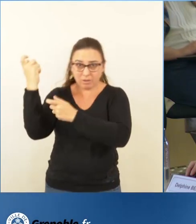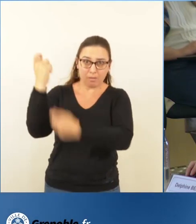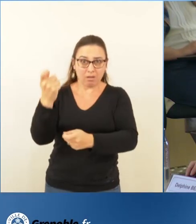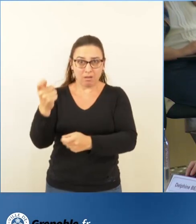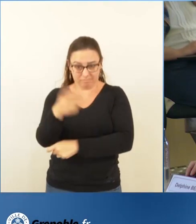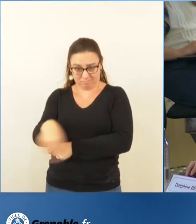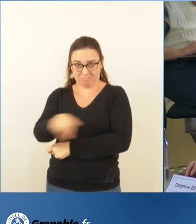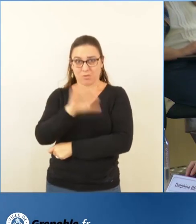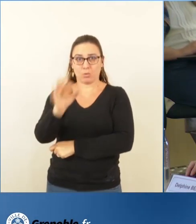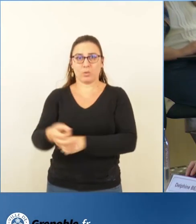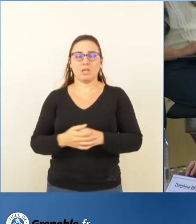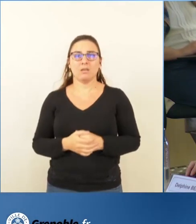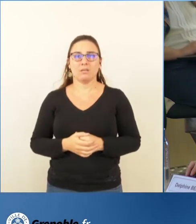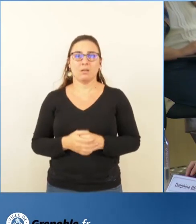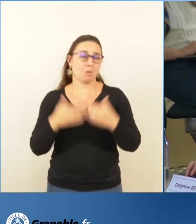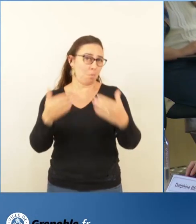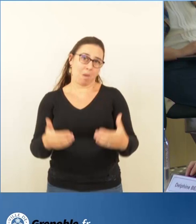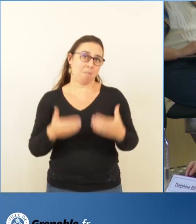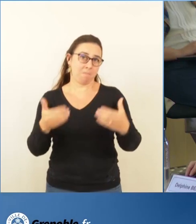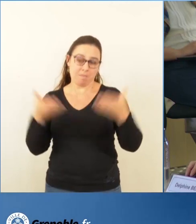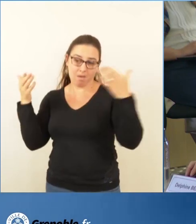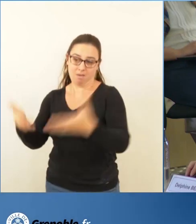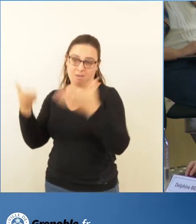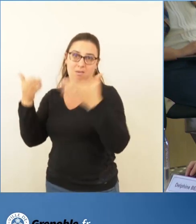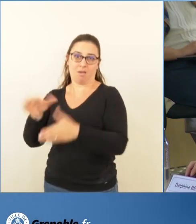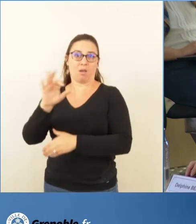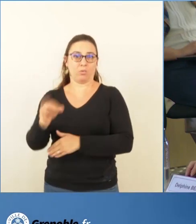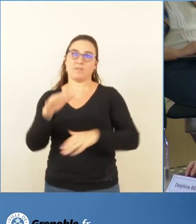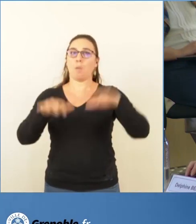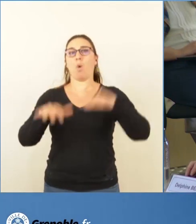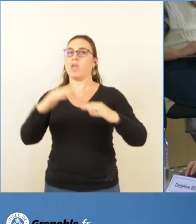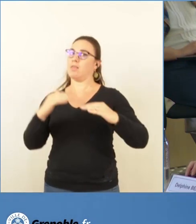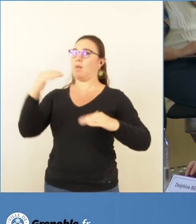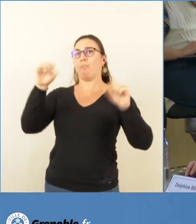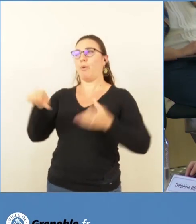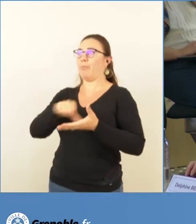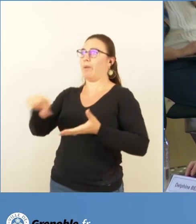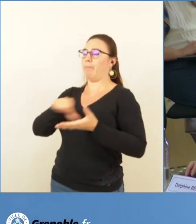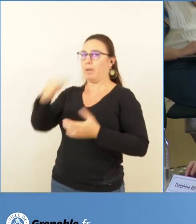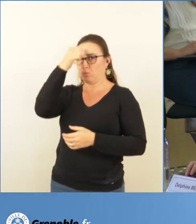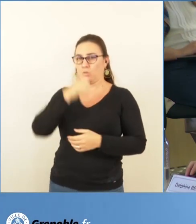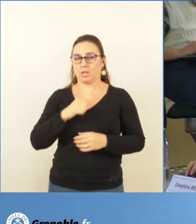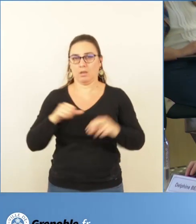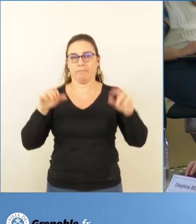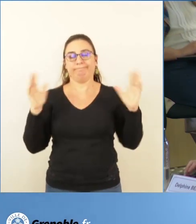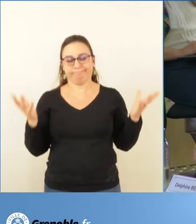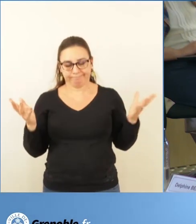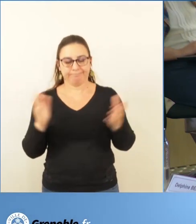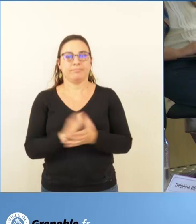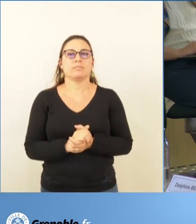donc vous ciblez toujours les mêmes les catégories moyennes donc si je résume